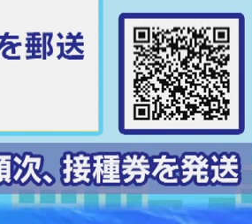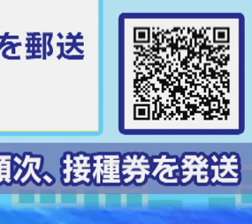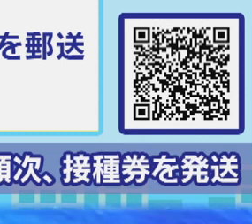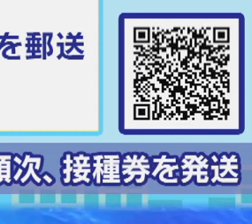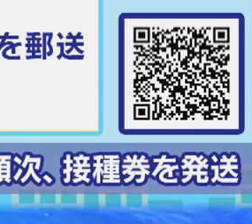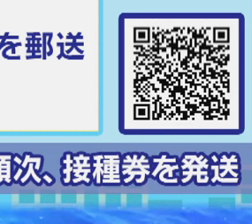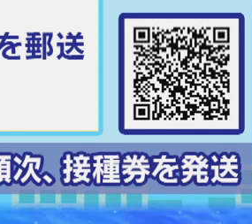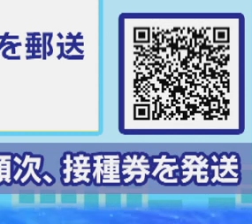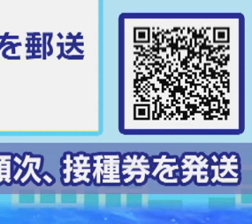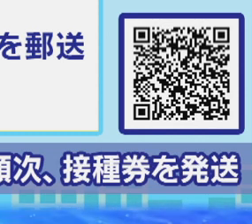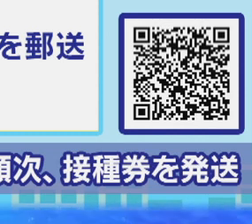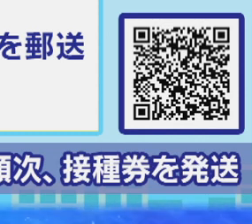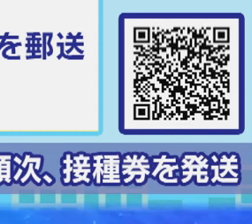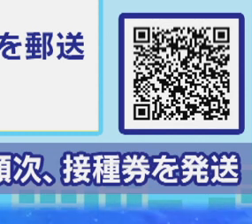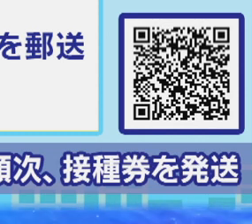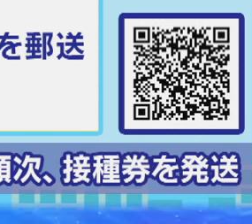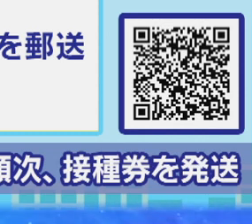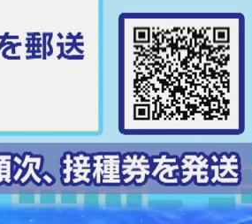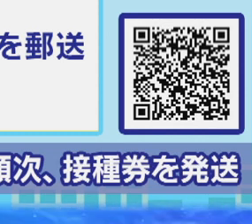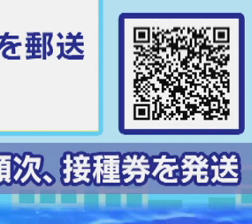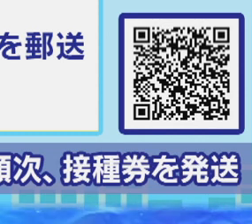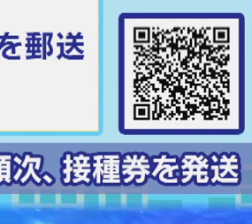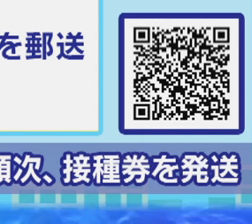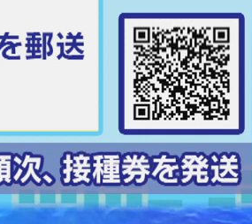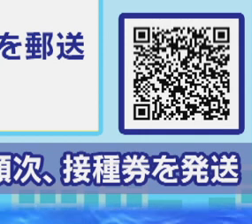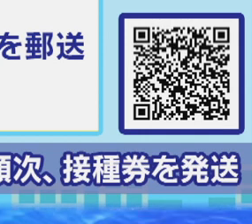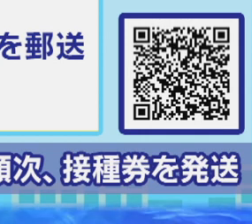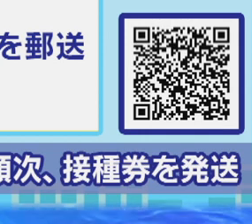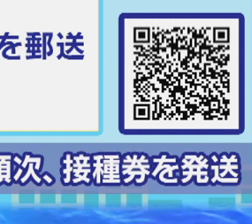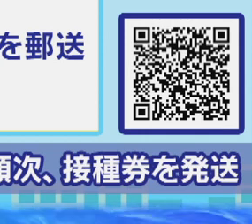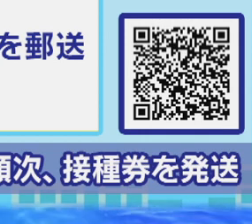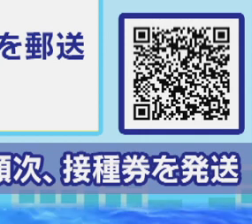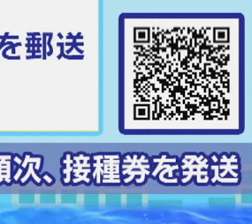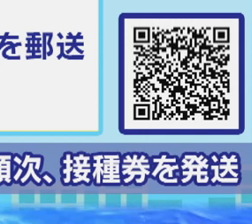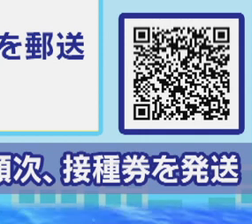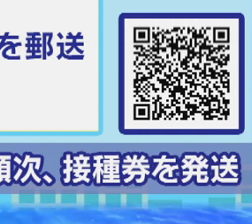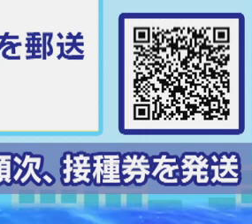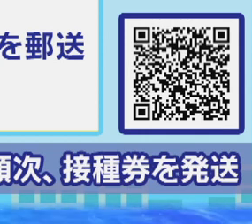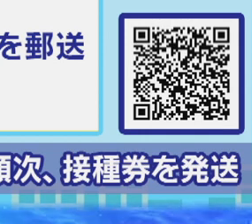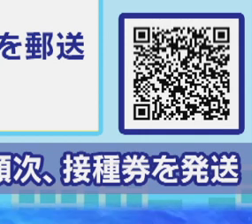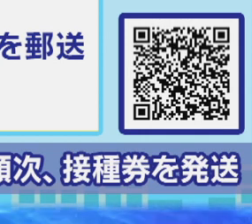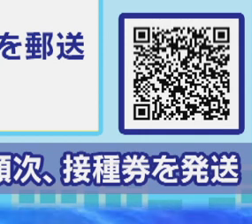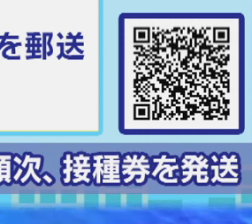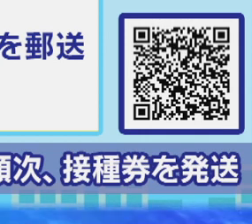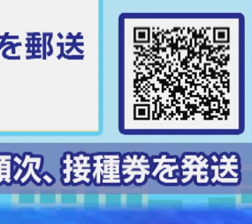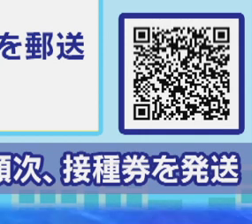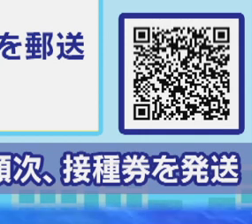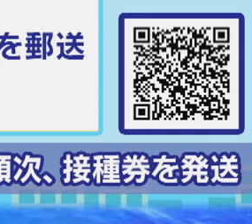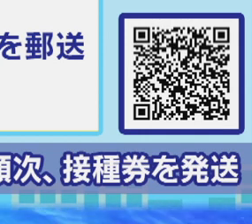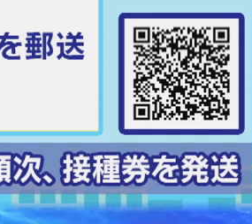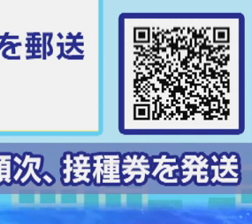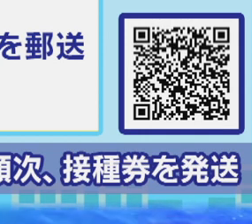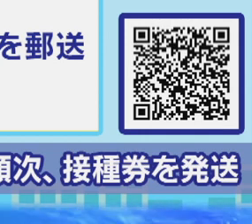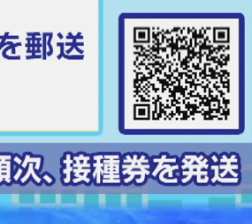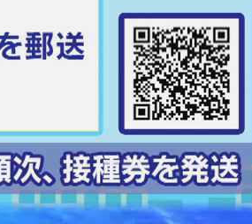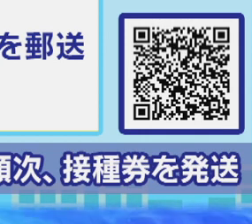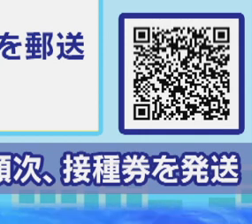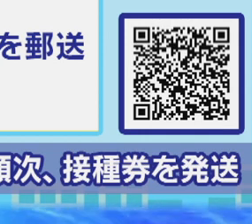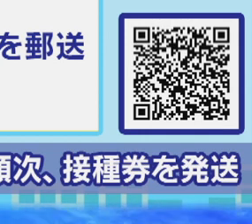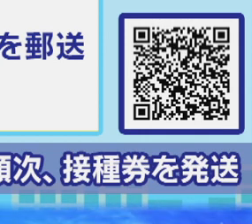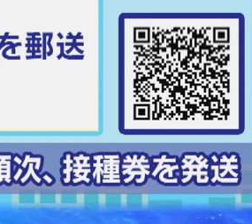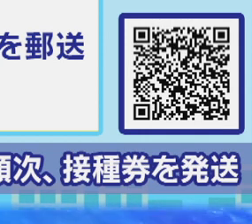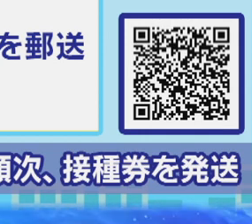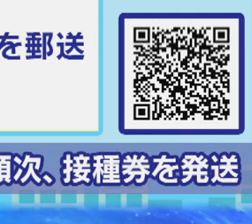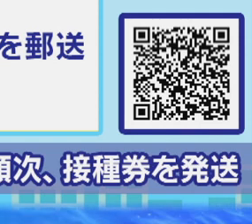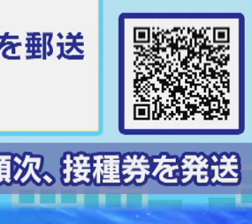基礎疾患を有する人および重症化リスクが高いと医師が認める人で4回目接種を希望する人